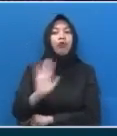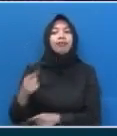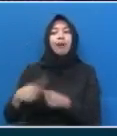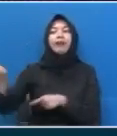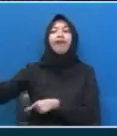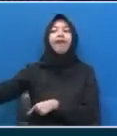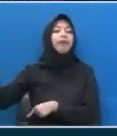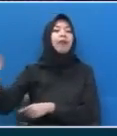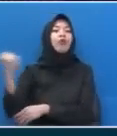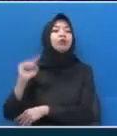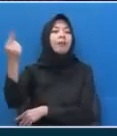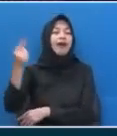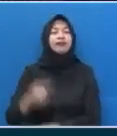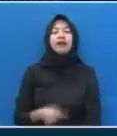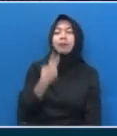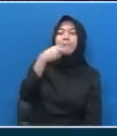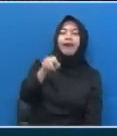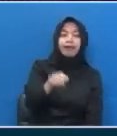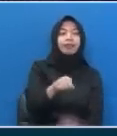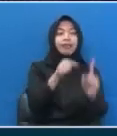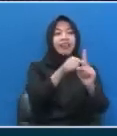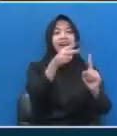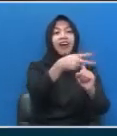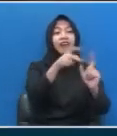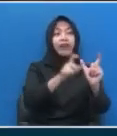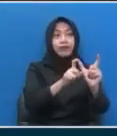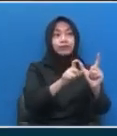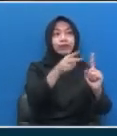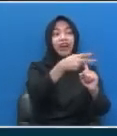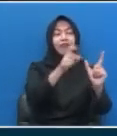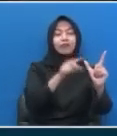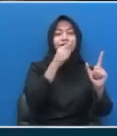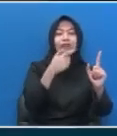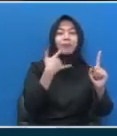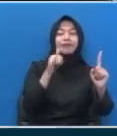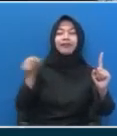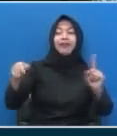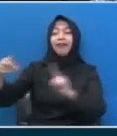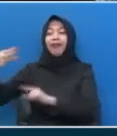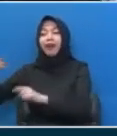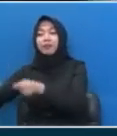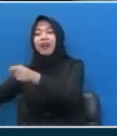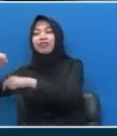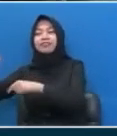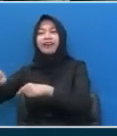Karena tampaknya Pak sambut tidak terima eliser sebagai sekolah bola Thor karena